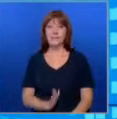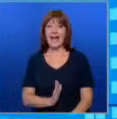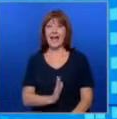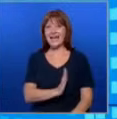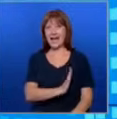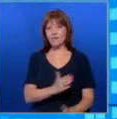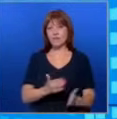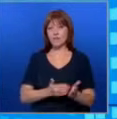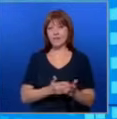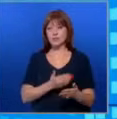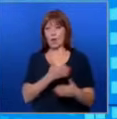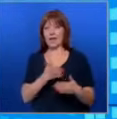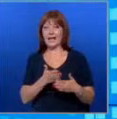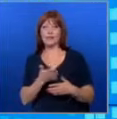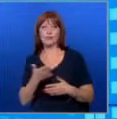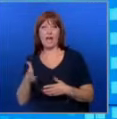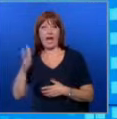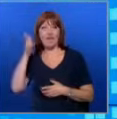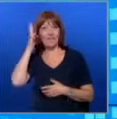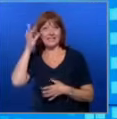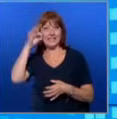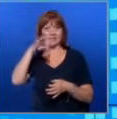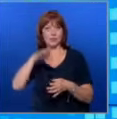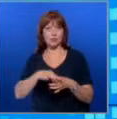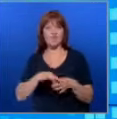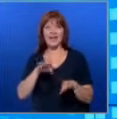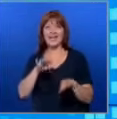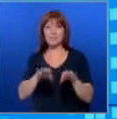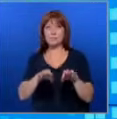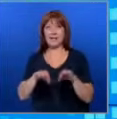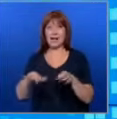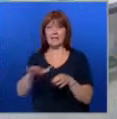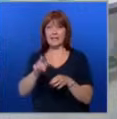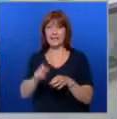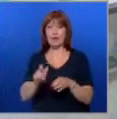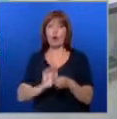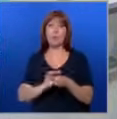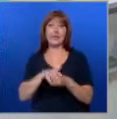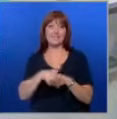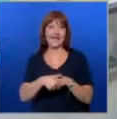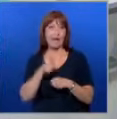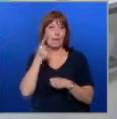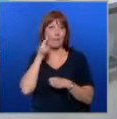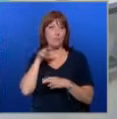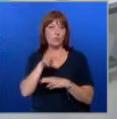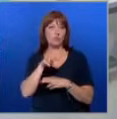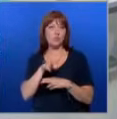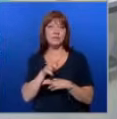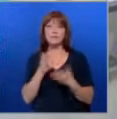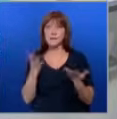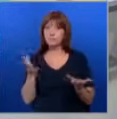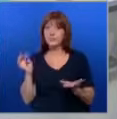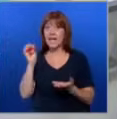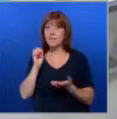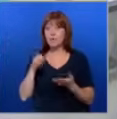Ляво вместо крайно дясно. Франция гласува и избирателите опровергаха прогнозата. Непредвидима ли е Европа след серия от